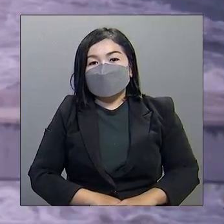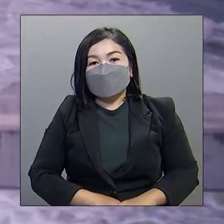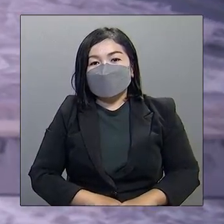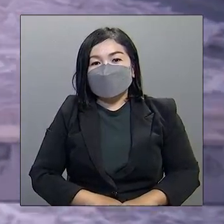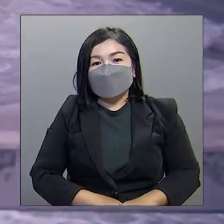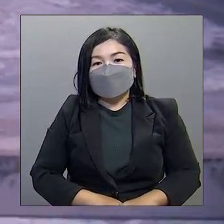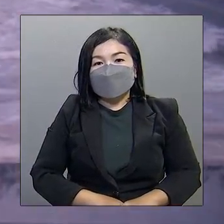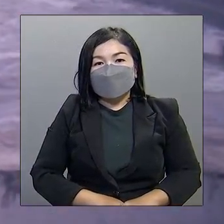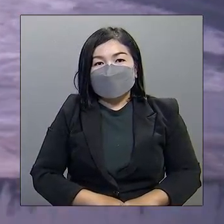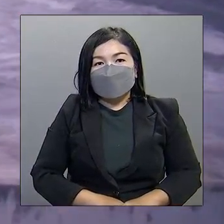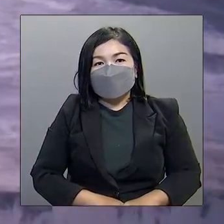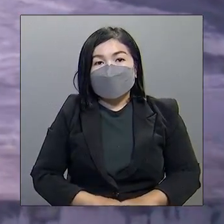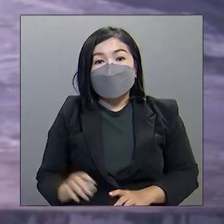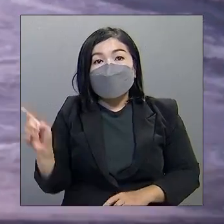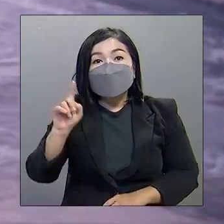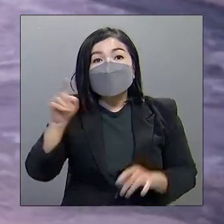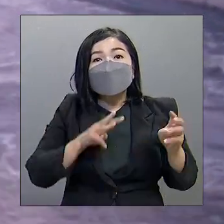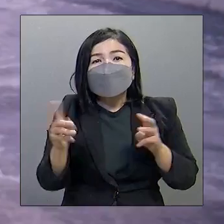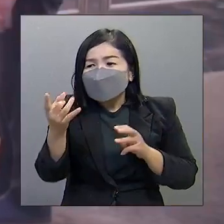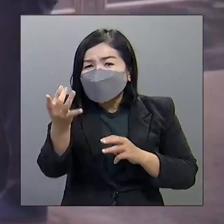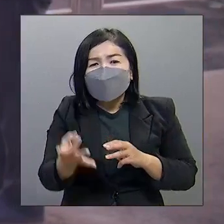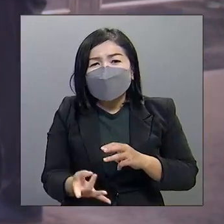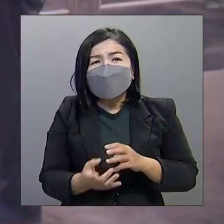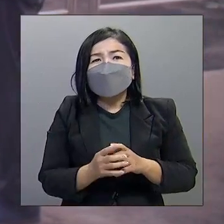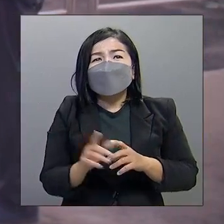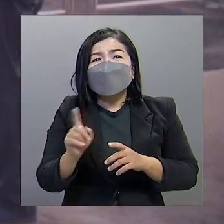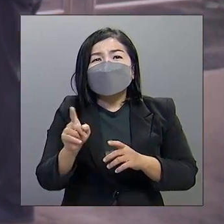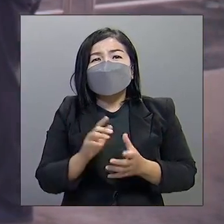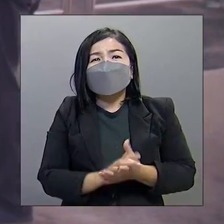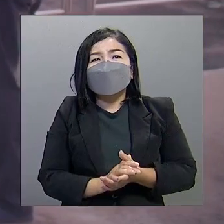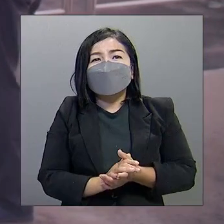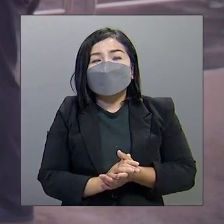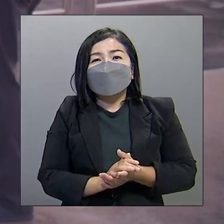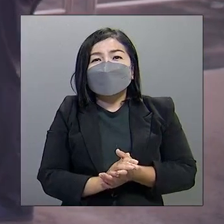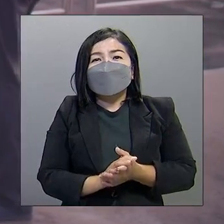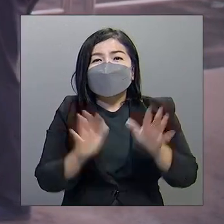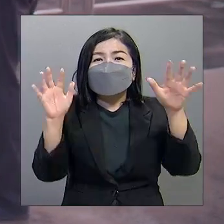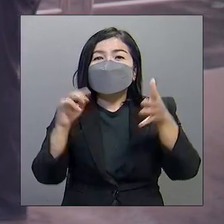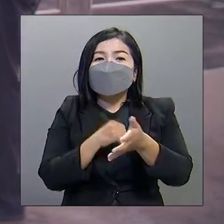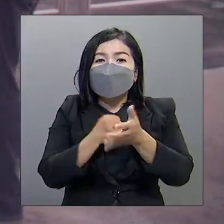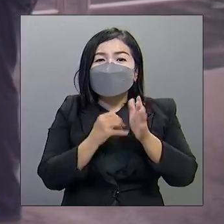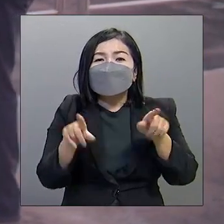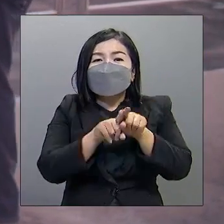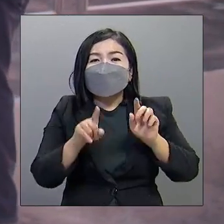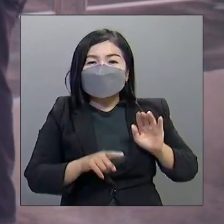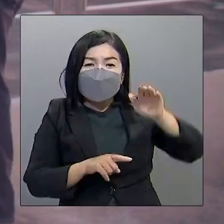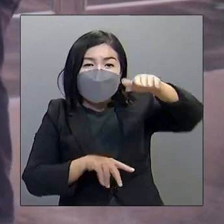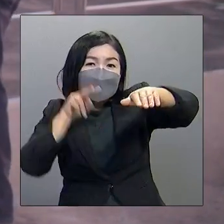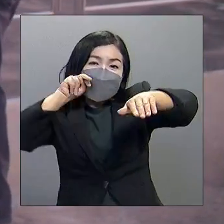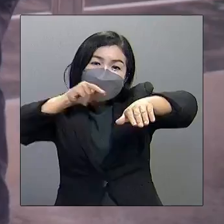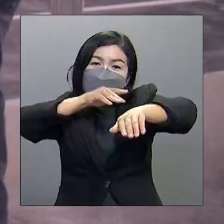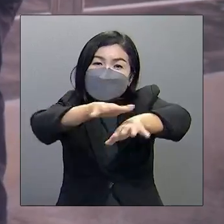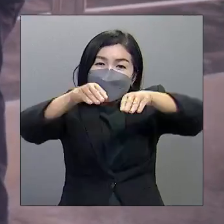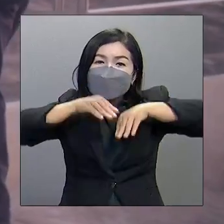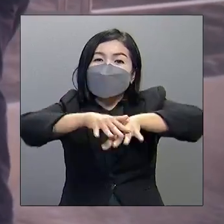อันนี้จะเรียกว่าอะไรเป็นสะพานลอยน้ำเหรอพี่จะเรียกว่าอะไรดีอย่างเง ี้ ย จริงๆแล้วเนี่ยเราอาจจะเรียกง่ายๆเนาะสะพานลอยน้ำ สะพานลอยน้ำ แต่ถ้าเกิดตามหลัก